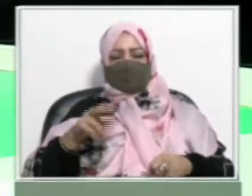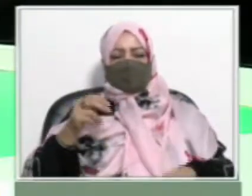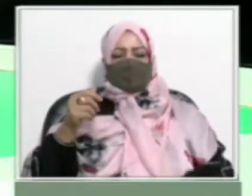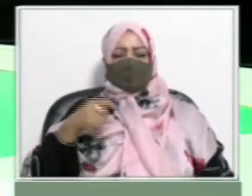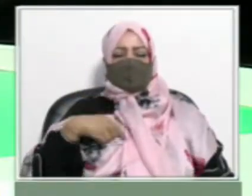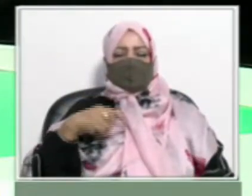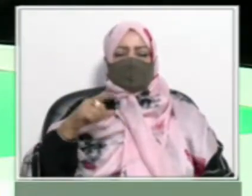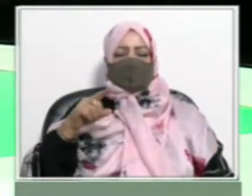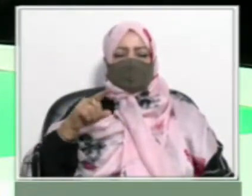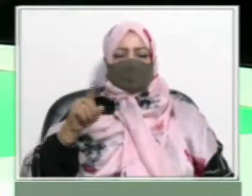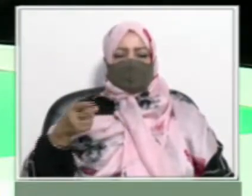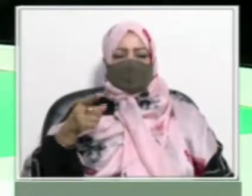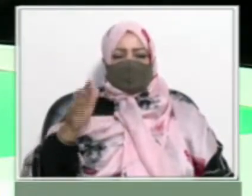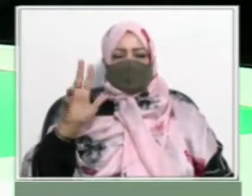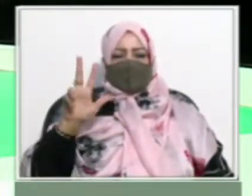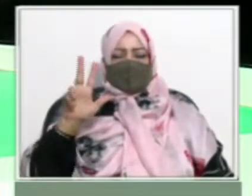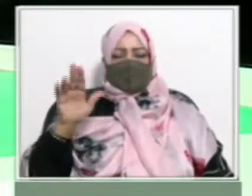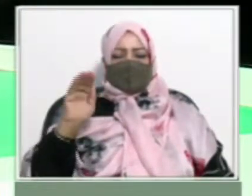ألهي بي